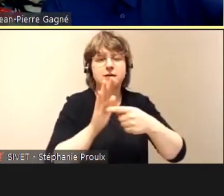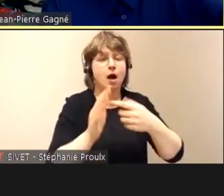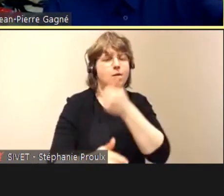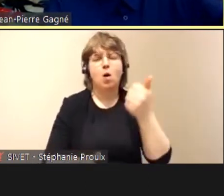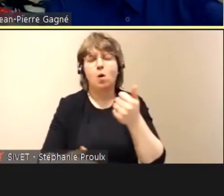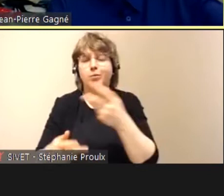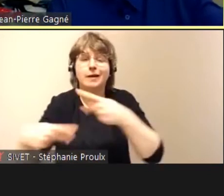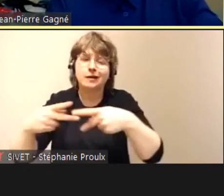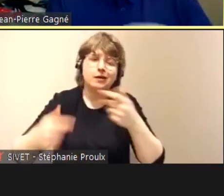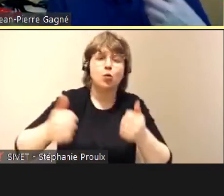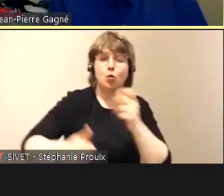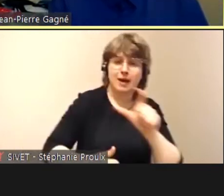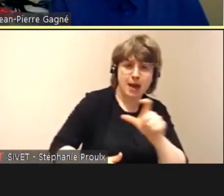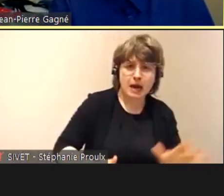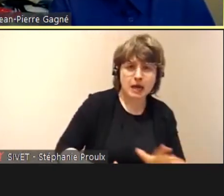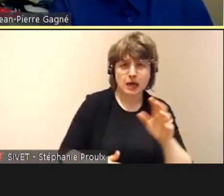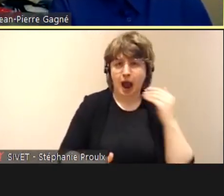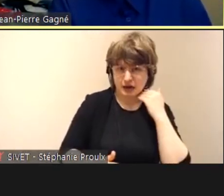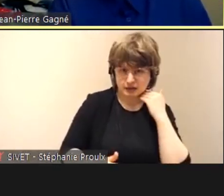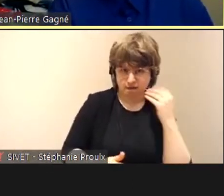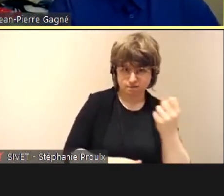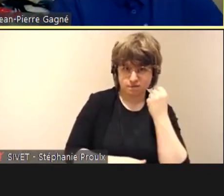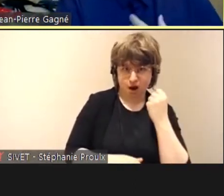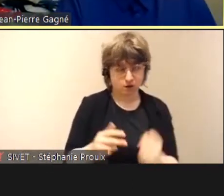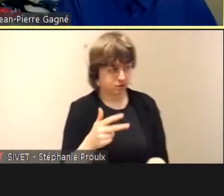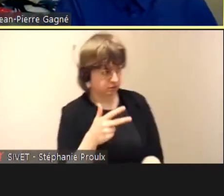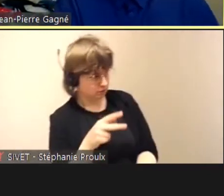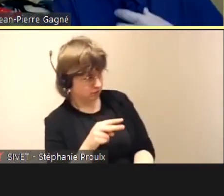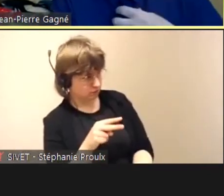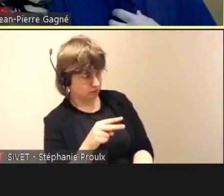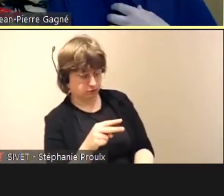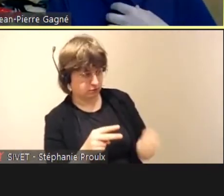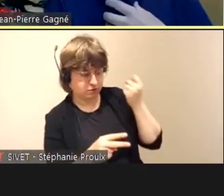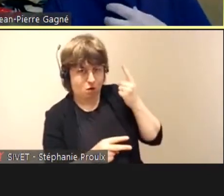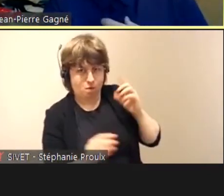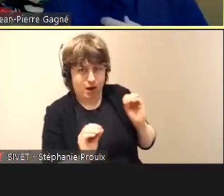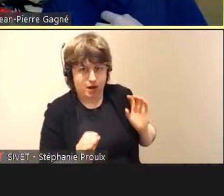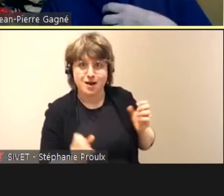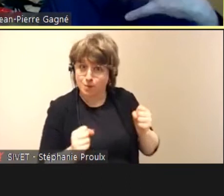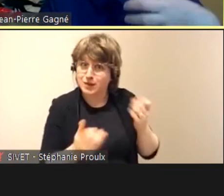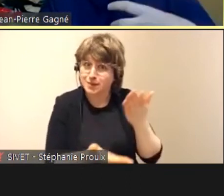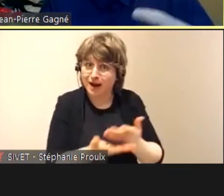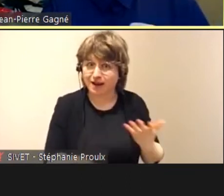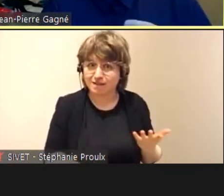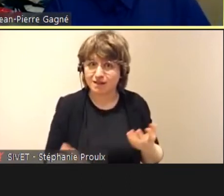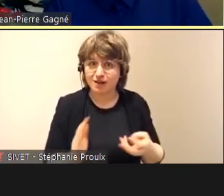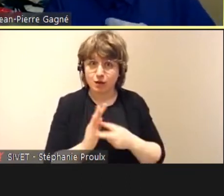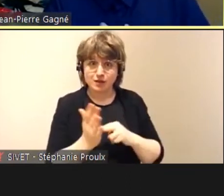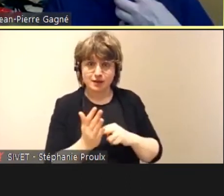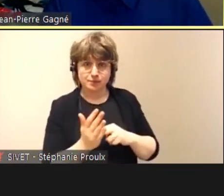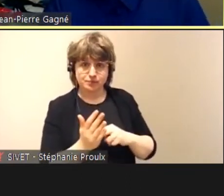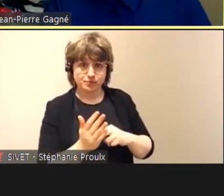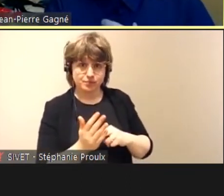puis qui a un fort accent, bien, ça peut être difficile à le comprendre. Et encore une fois, peut-être que la responsabilité de se faire